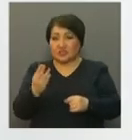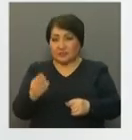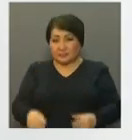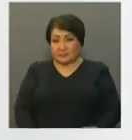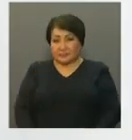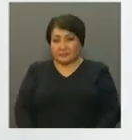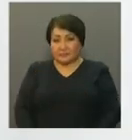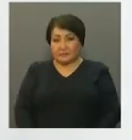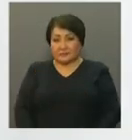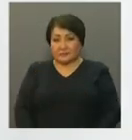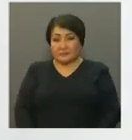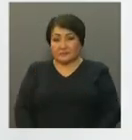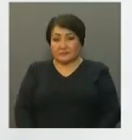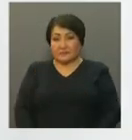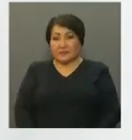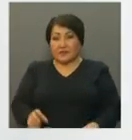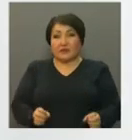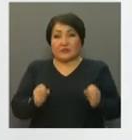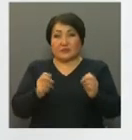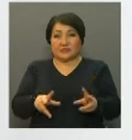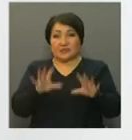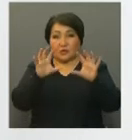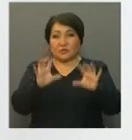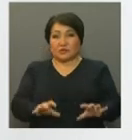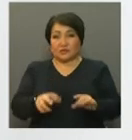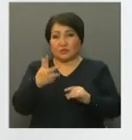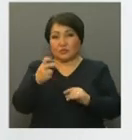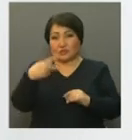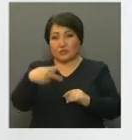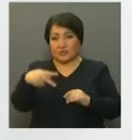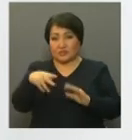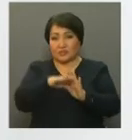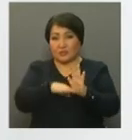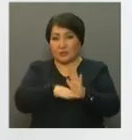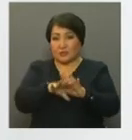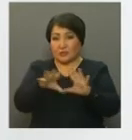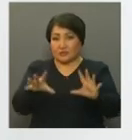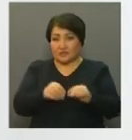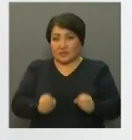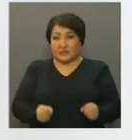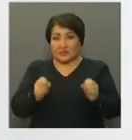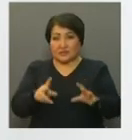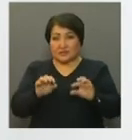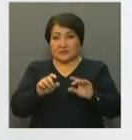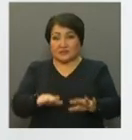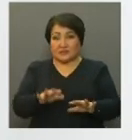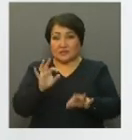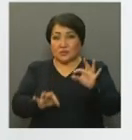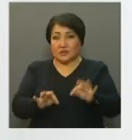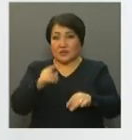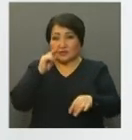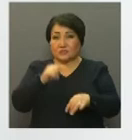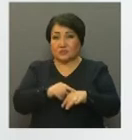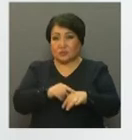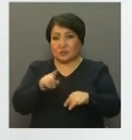Согласно статье 320-й... Қылмыстық кодекстің 320-шы бап бойынша қылмыстық ісінің сотқа түскеннен кейін сот бұл істі